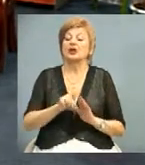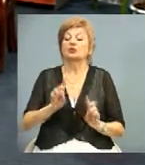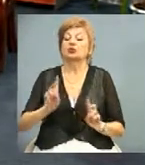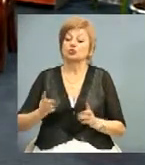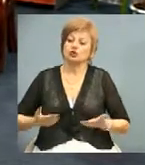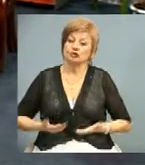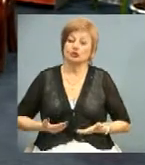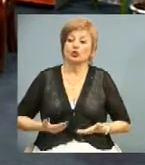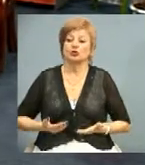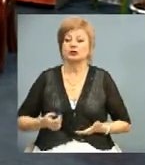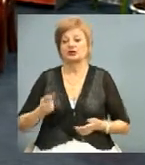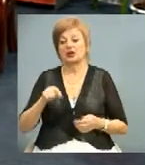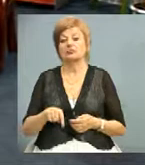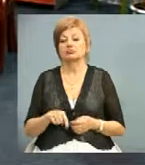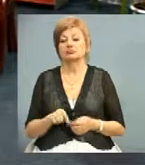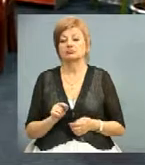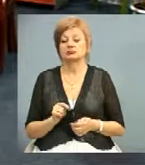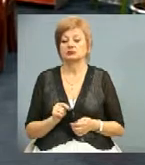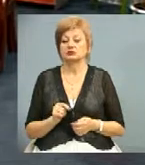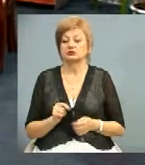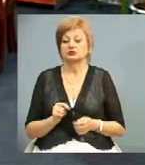чи хтось живе взагалі?